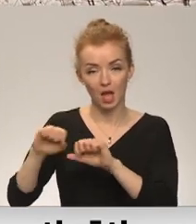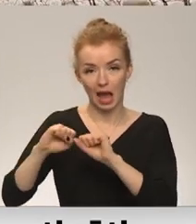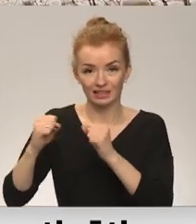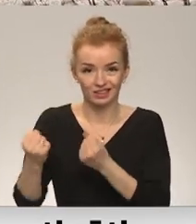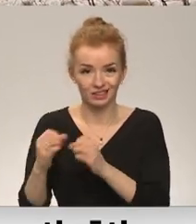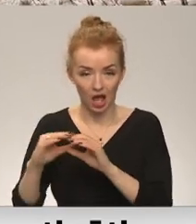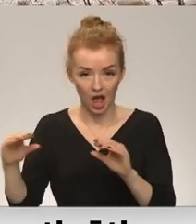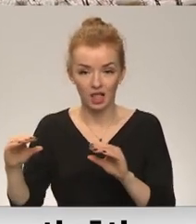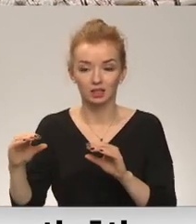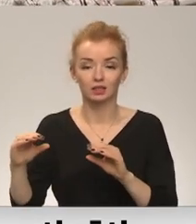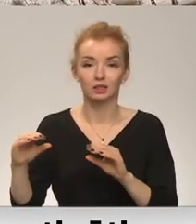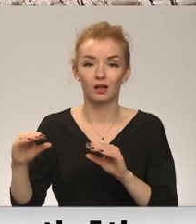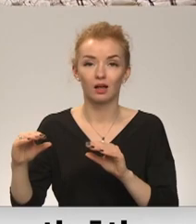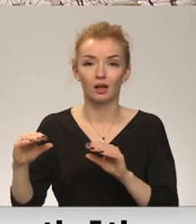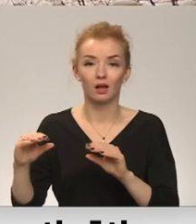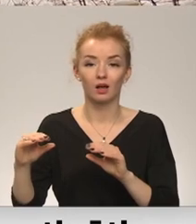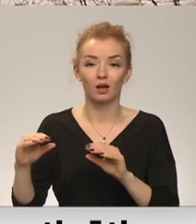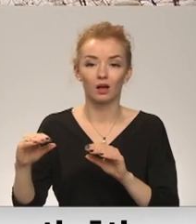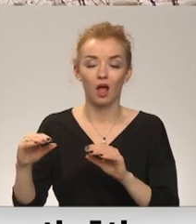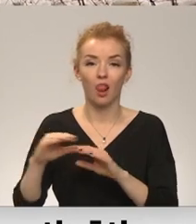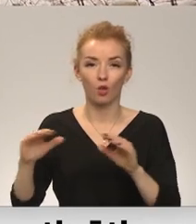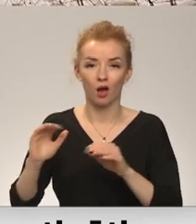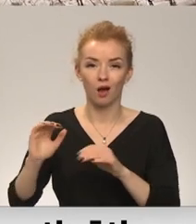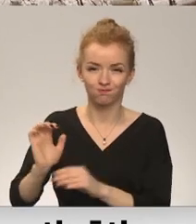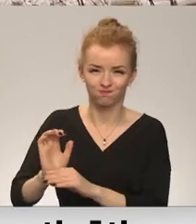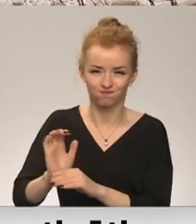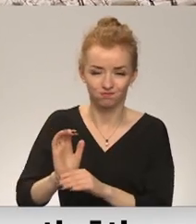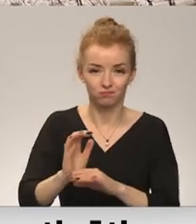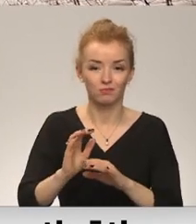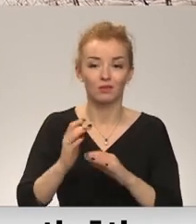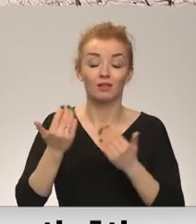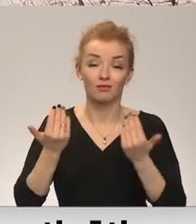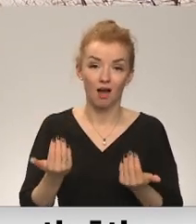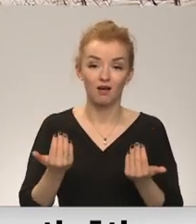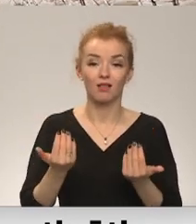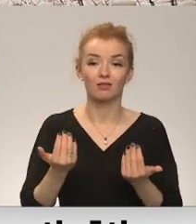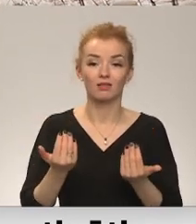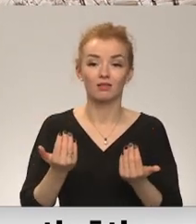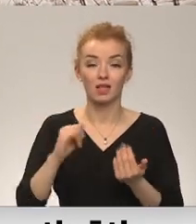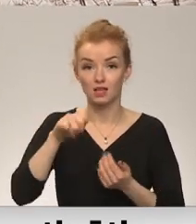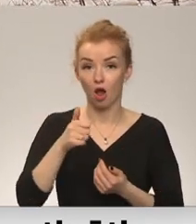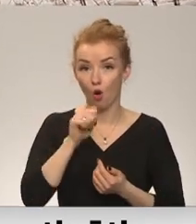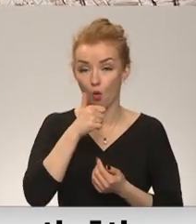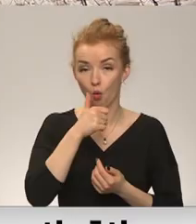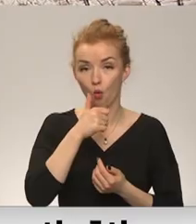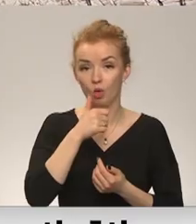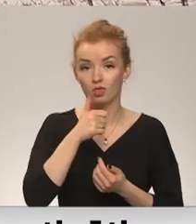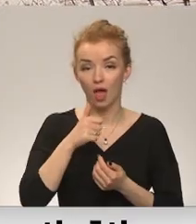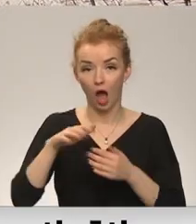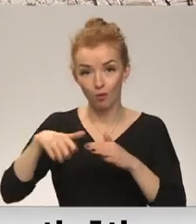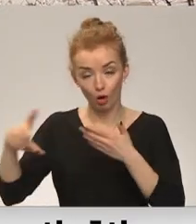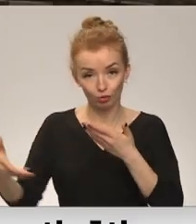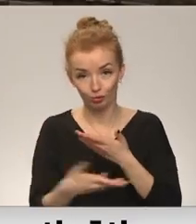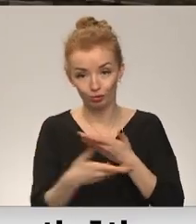Daugavā un ledus izbremzējās. Tagad vienīgais, ja ūdeni brīvi par apakšu var